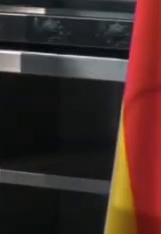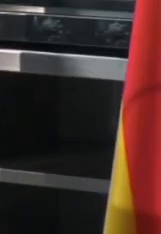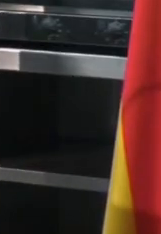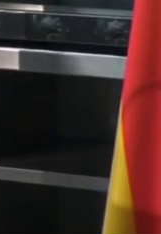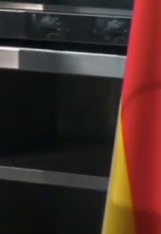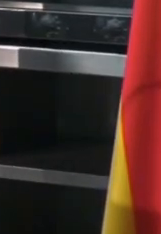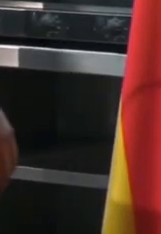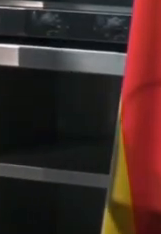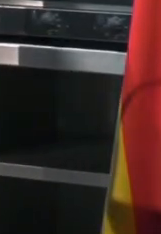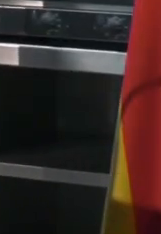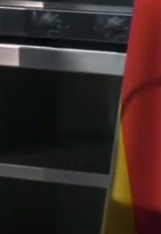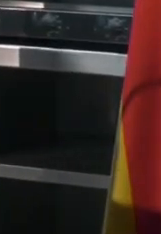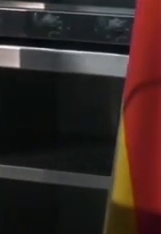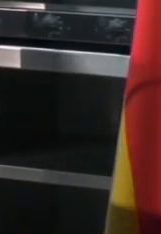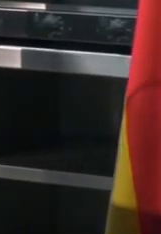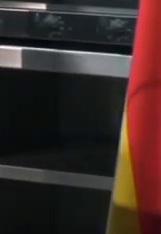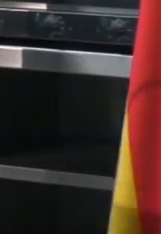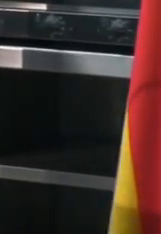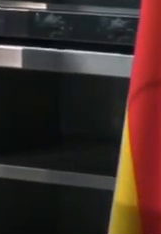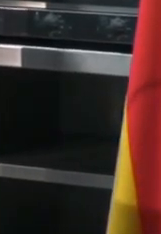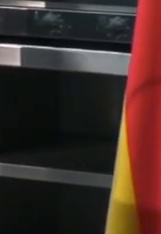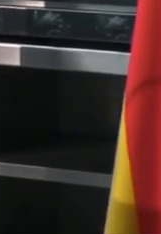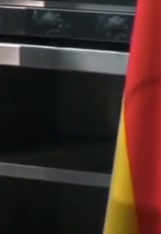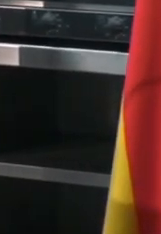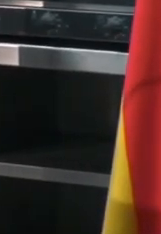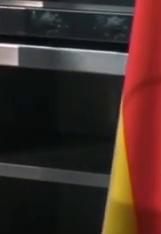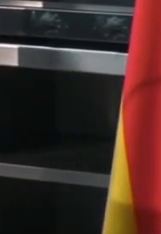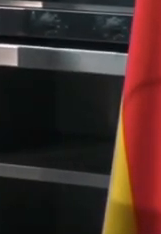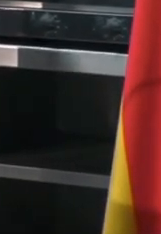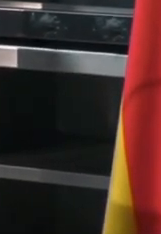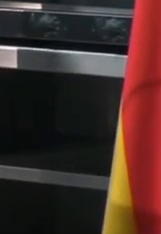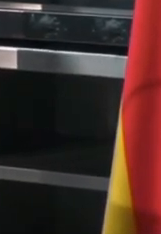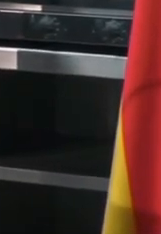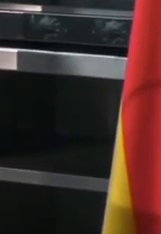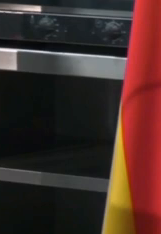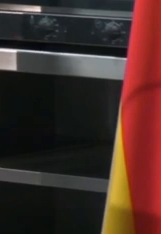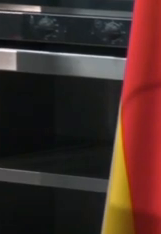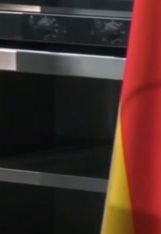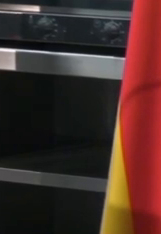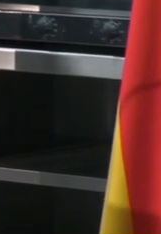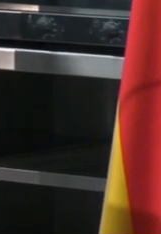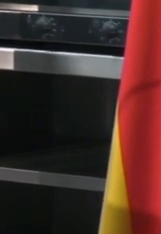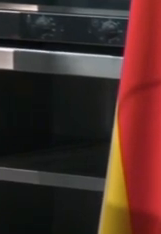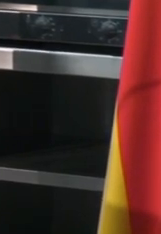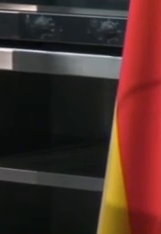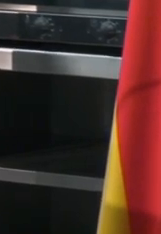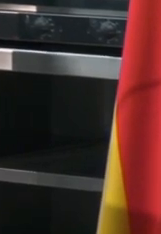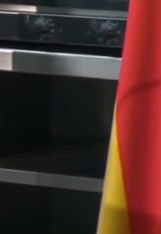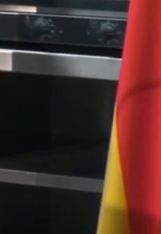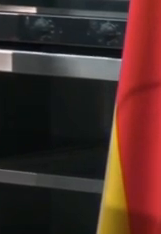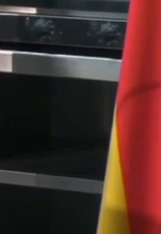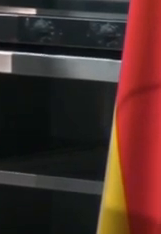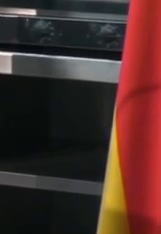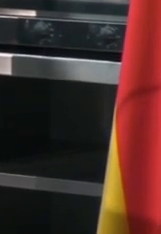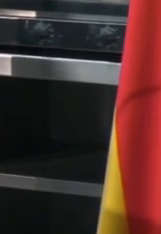per aquesta participació a la 7a Mostra Internacional de Pastisseria. Un fort aplaudiment. Moltes gràcies. Gràcies.